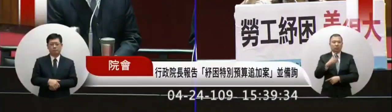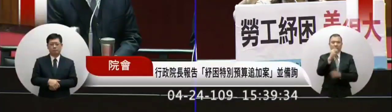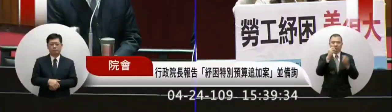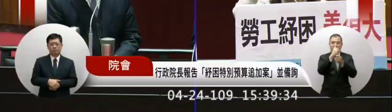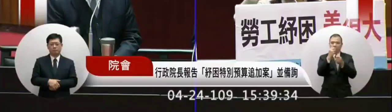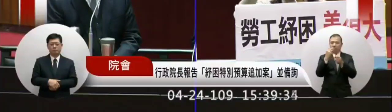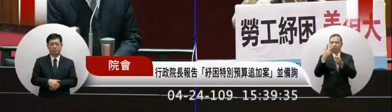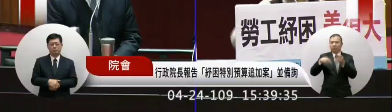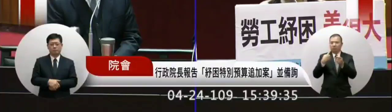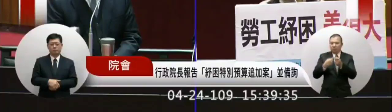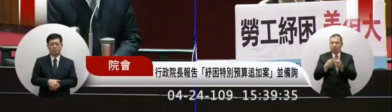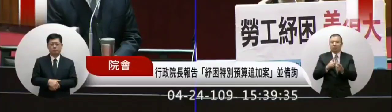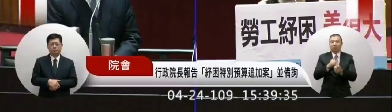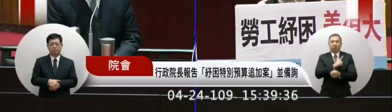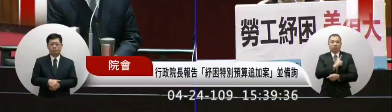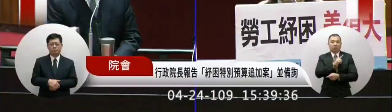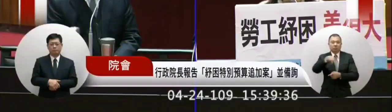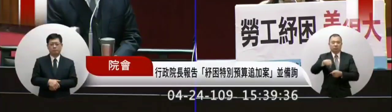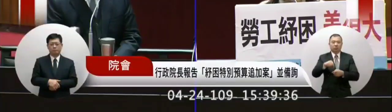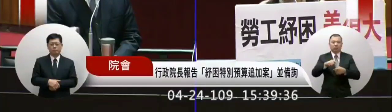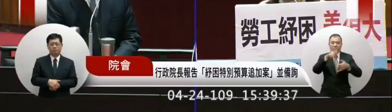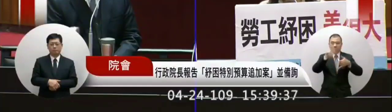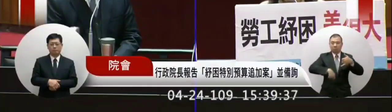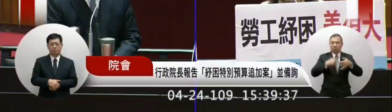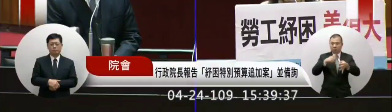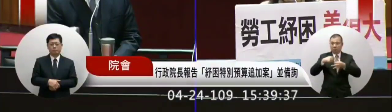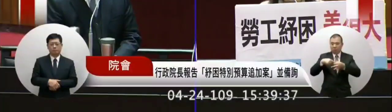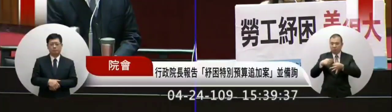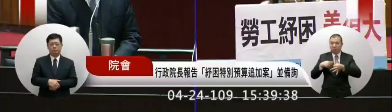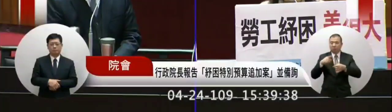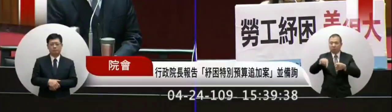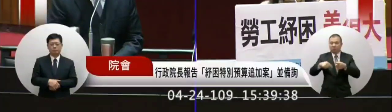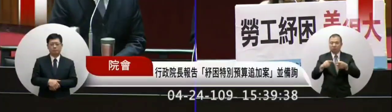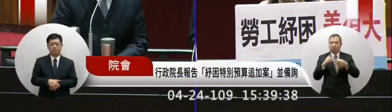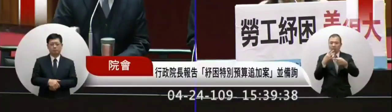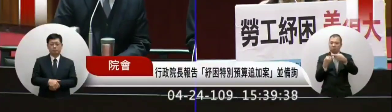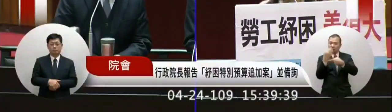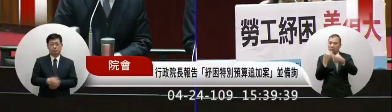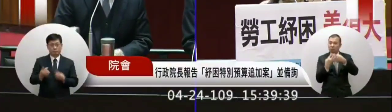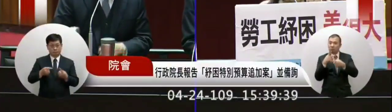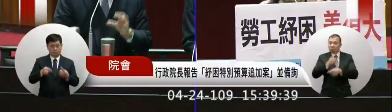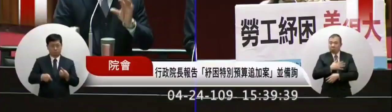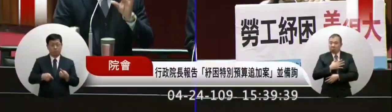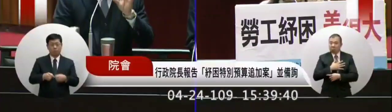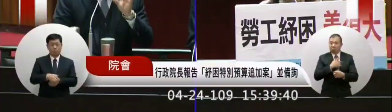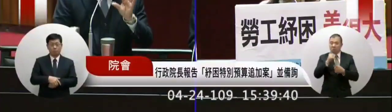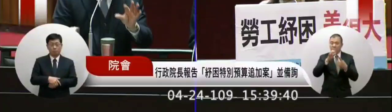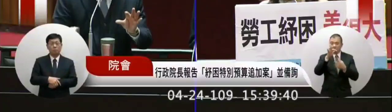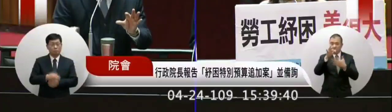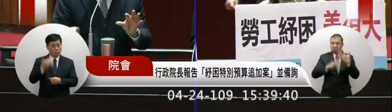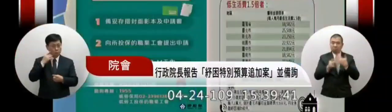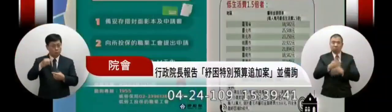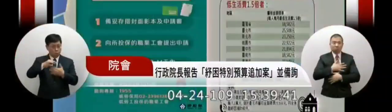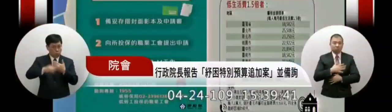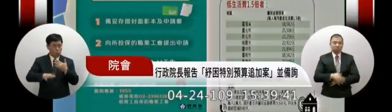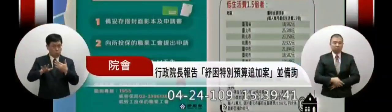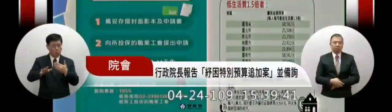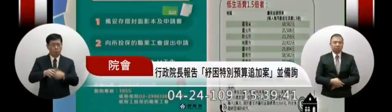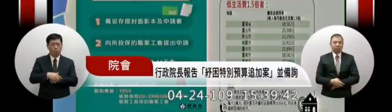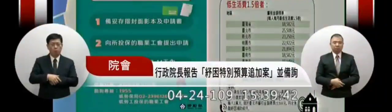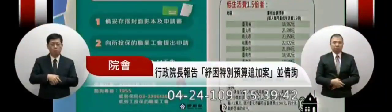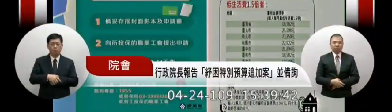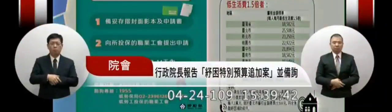标准，还有一个叫3月31号前投保，院长你知道吗？ 有相关， 知道有这个标准吗？ 有相关的规